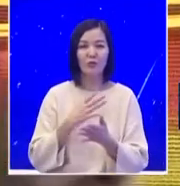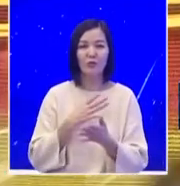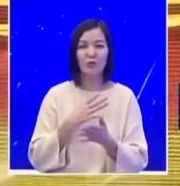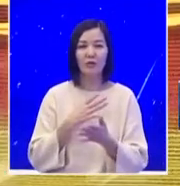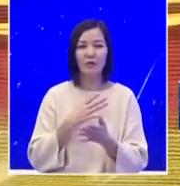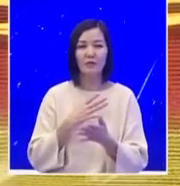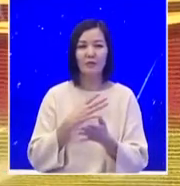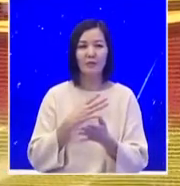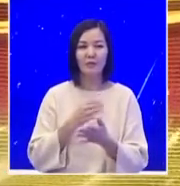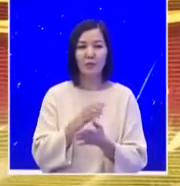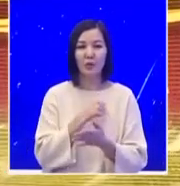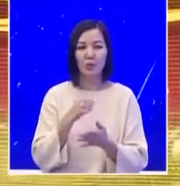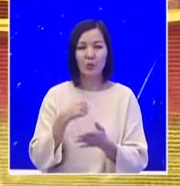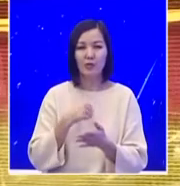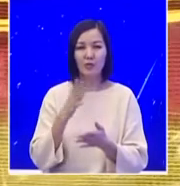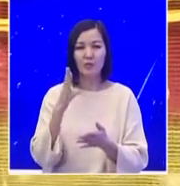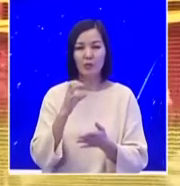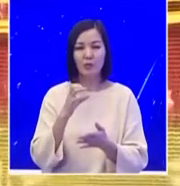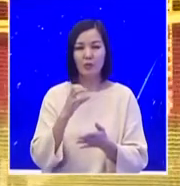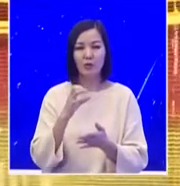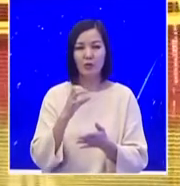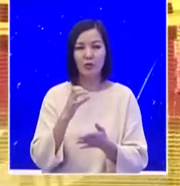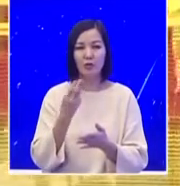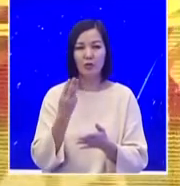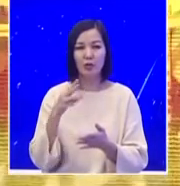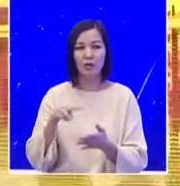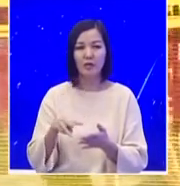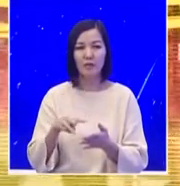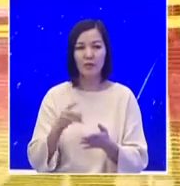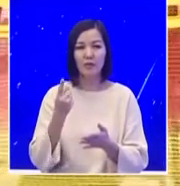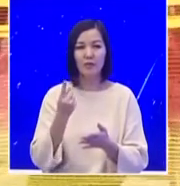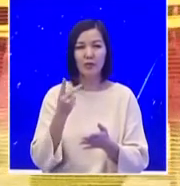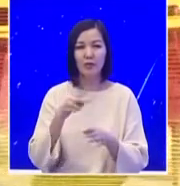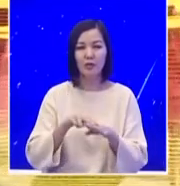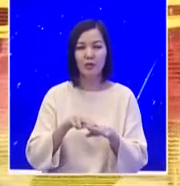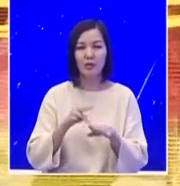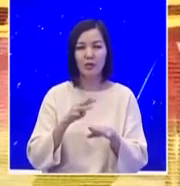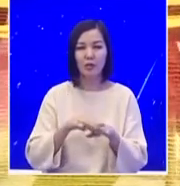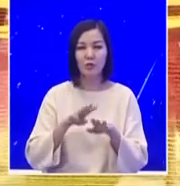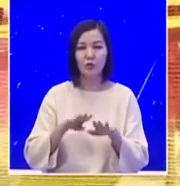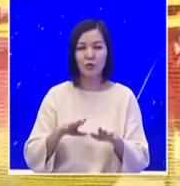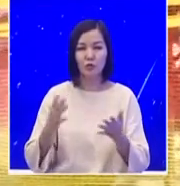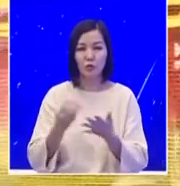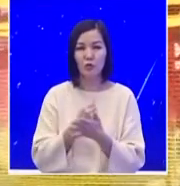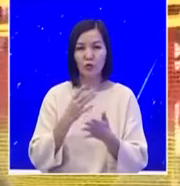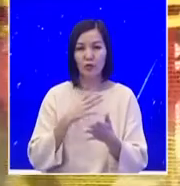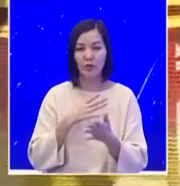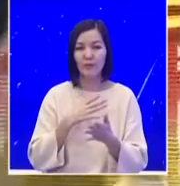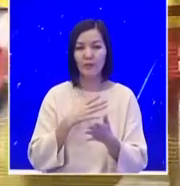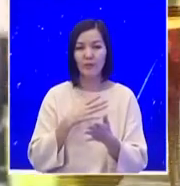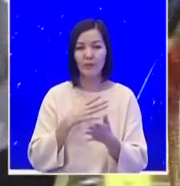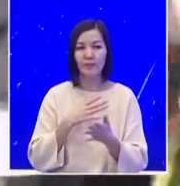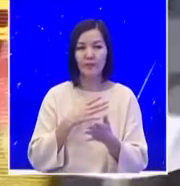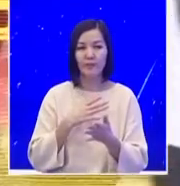Негізінде өзім 500-ден артық бірінші, екінші, үшінші жүлде грамоталарым мен дипломдарым бар. Ал